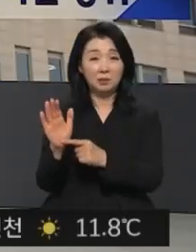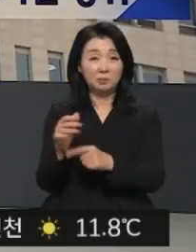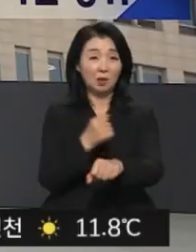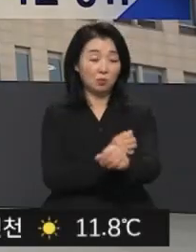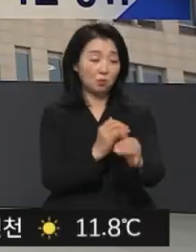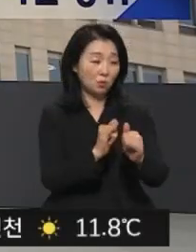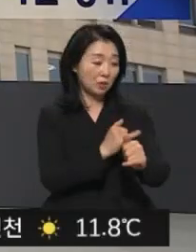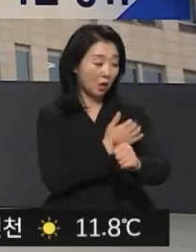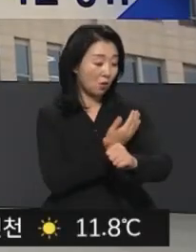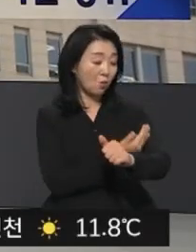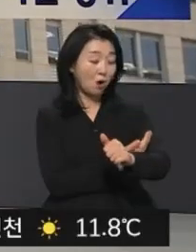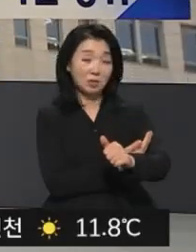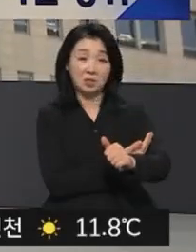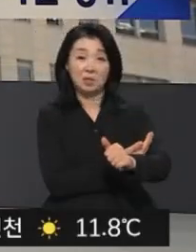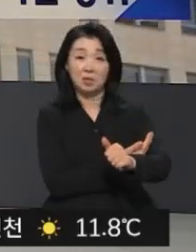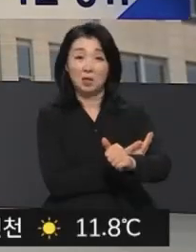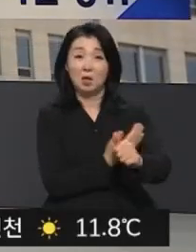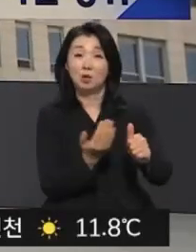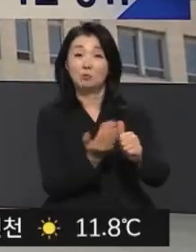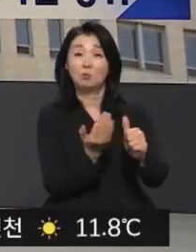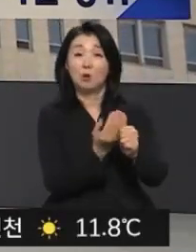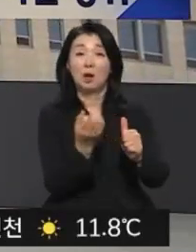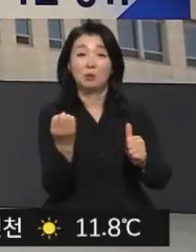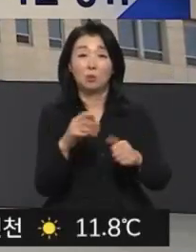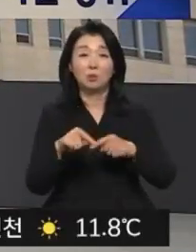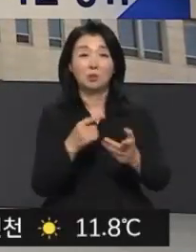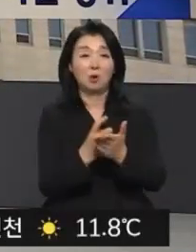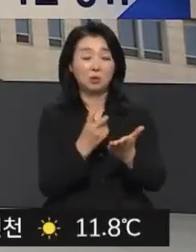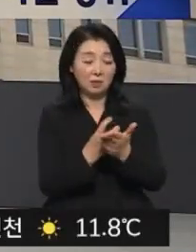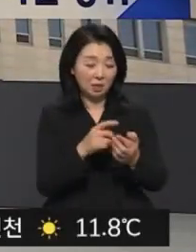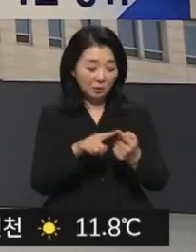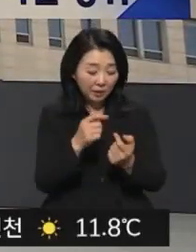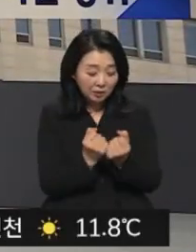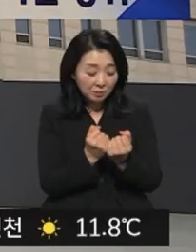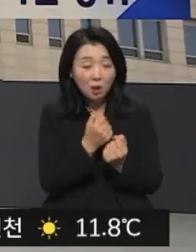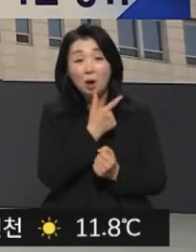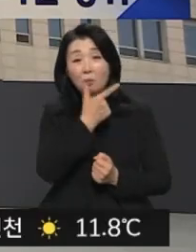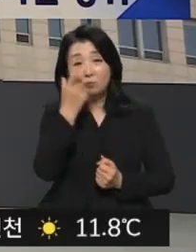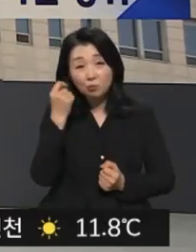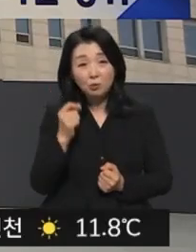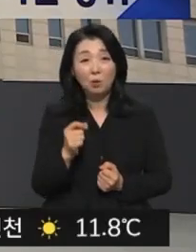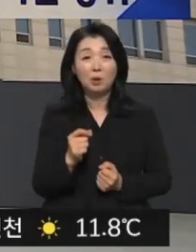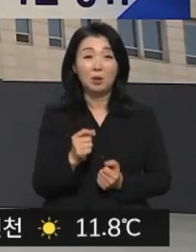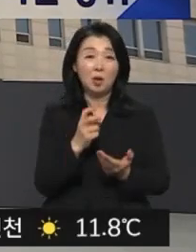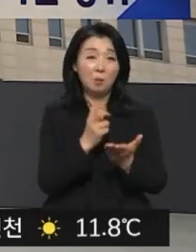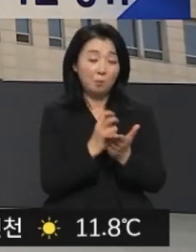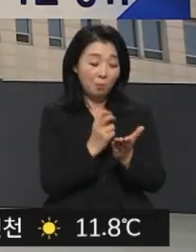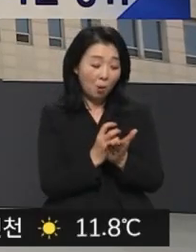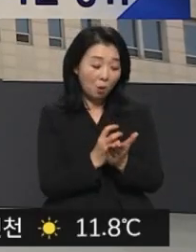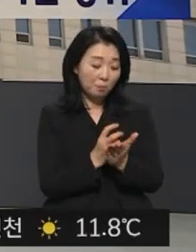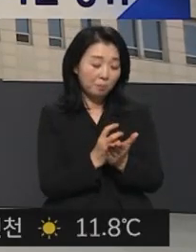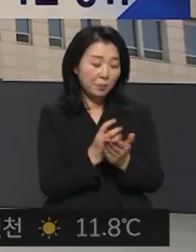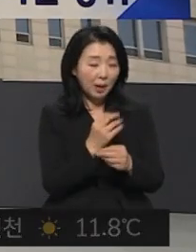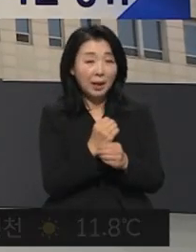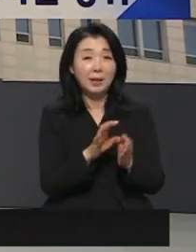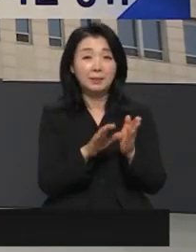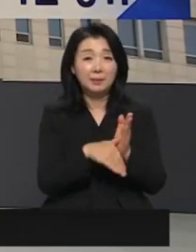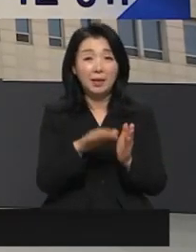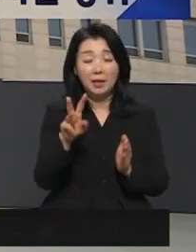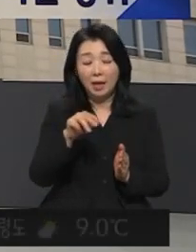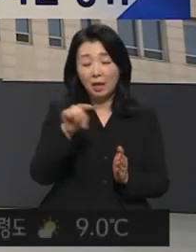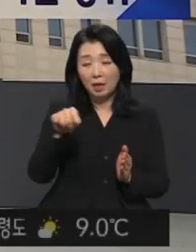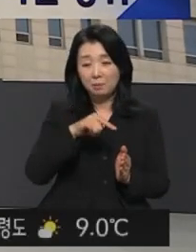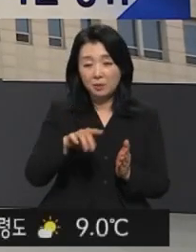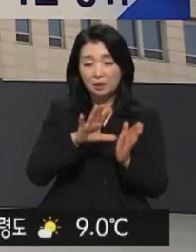근로자의 권익 강화라는 정책 취지 설명이 부족했다면서 이 입법 예고 기간 동안 MZ세대를 중심으로 의견을 취합해서 보완할